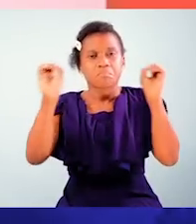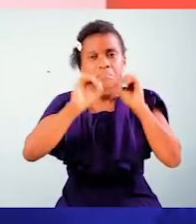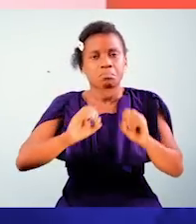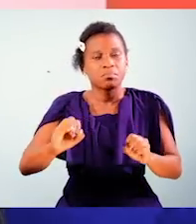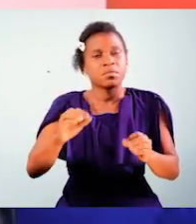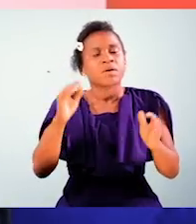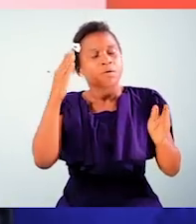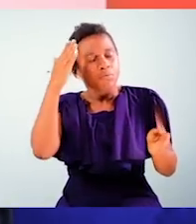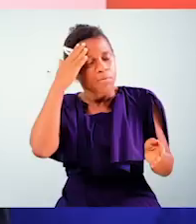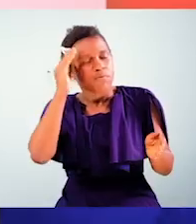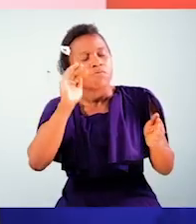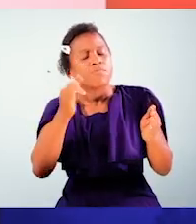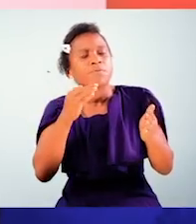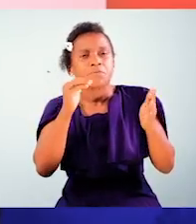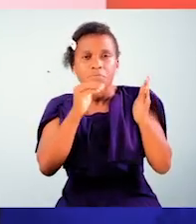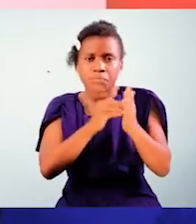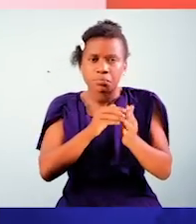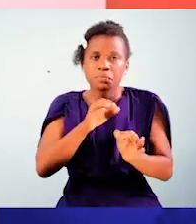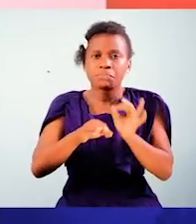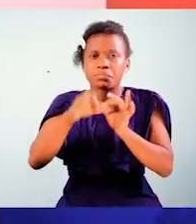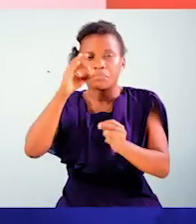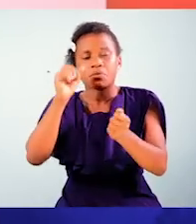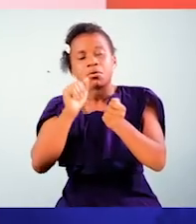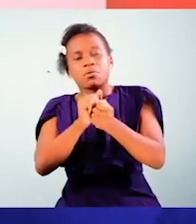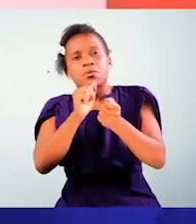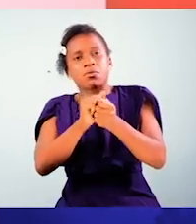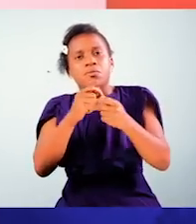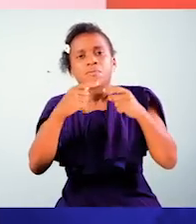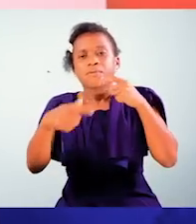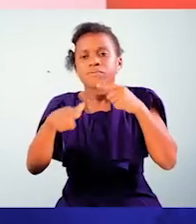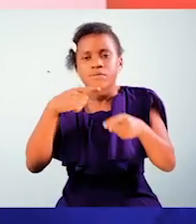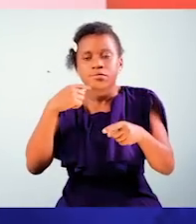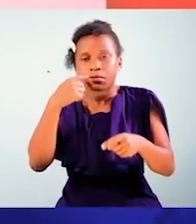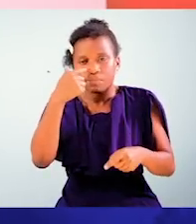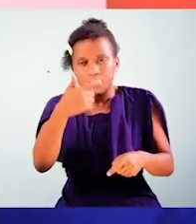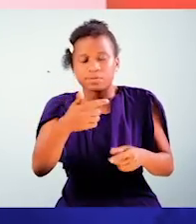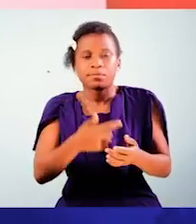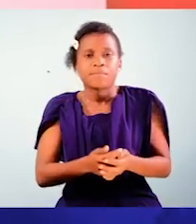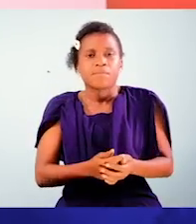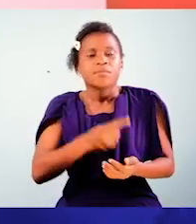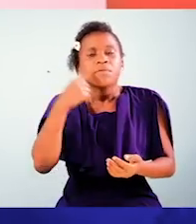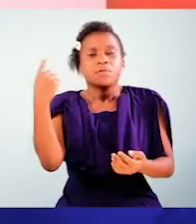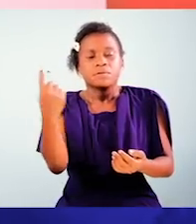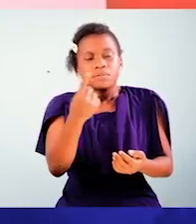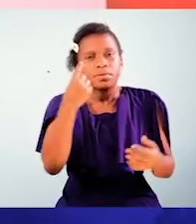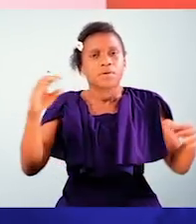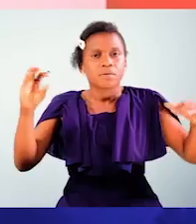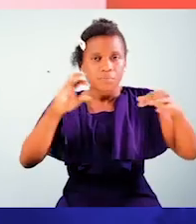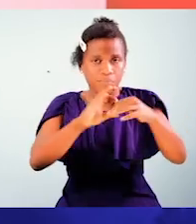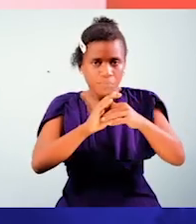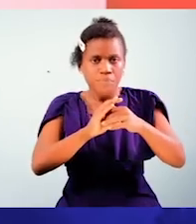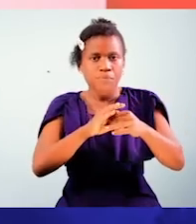wanatambulikaje kisheria na namna ambavyo wachambuzi wa masuala ya siasa wanamtazama. Na kipekee kabisa leo naungana na ndugu